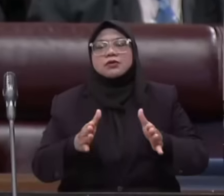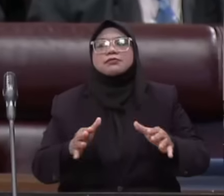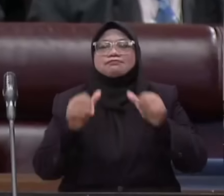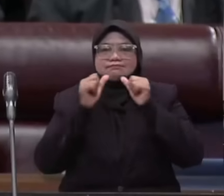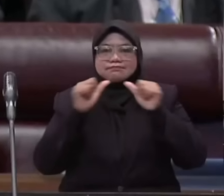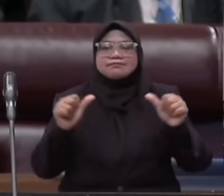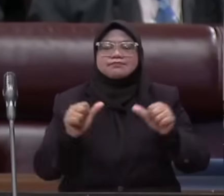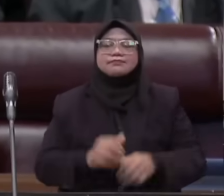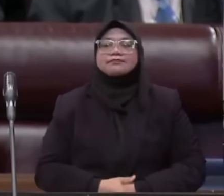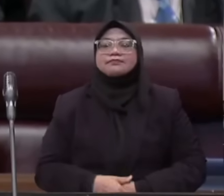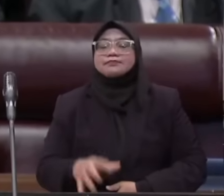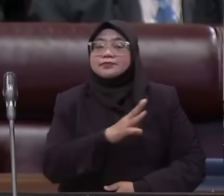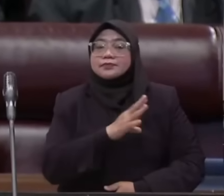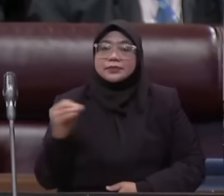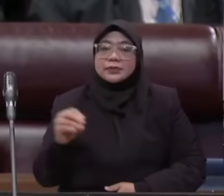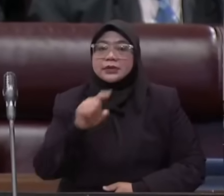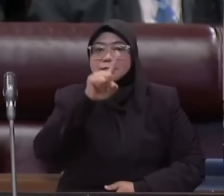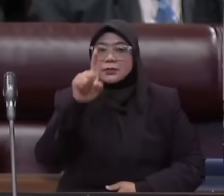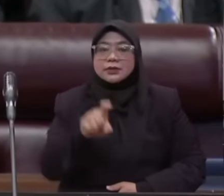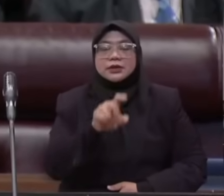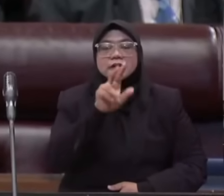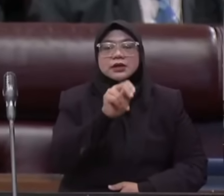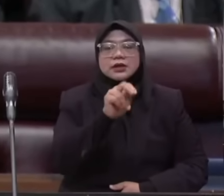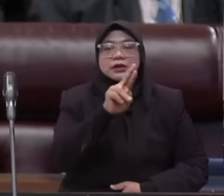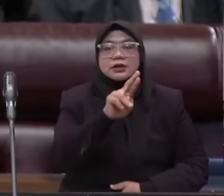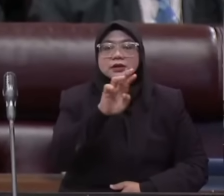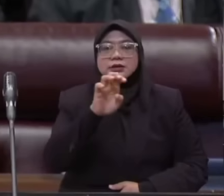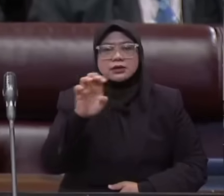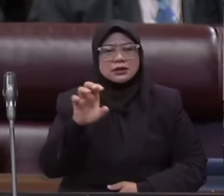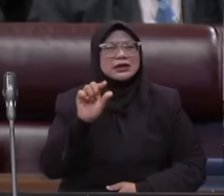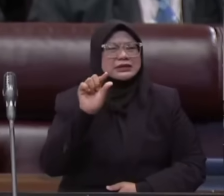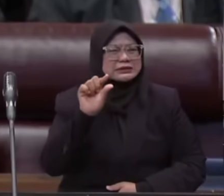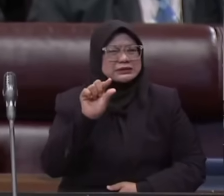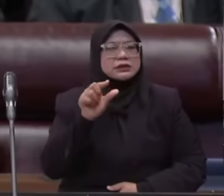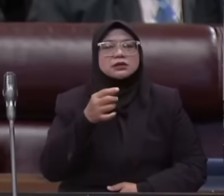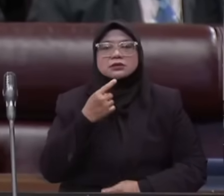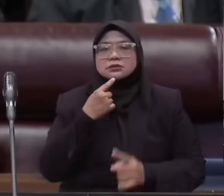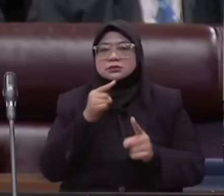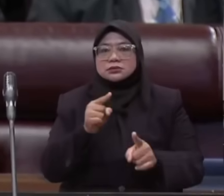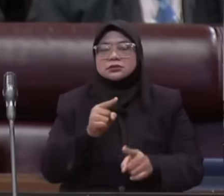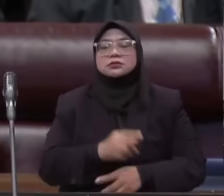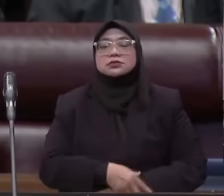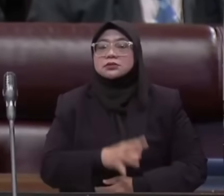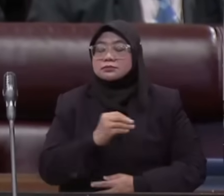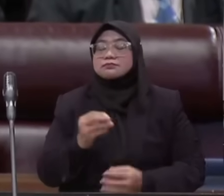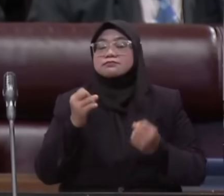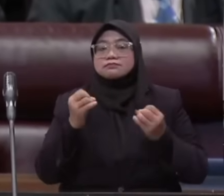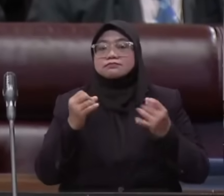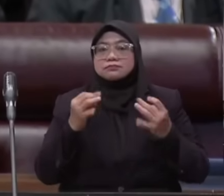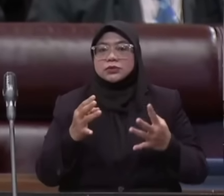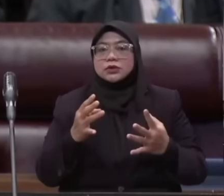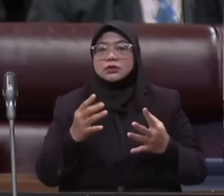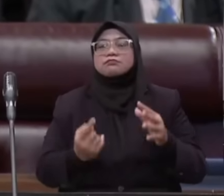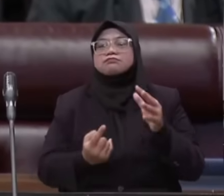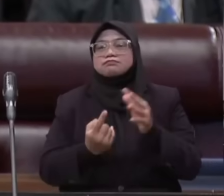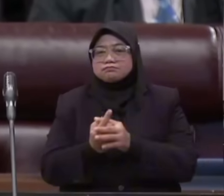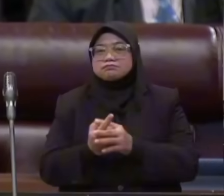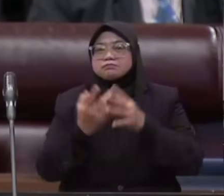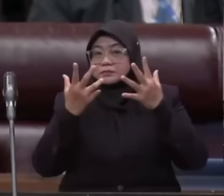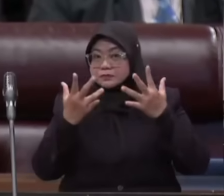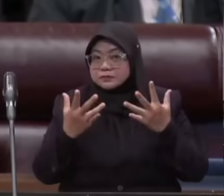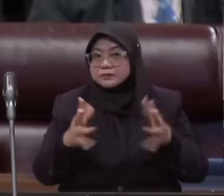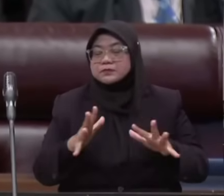Oke seterusnya tentang soal narii jika izin sekejap saja untuk saya jawab banyak telah dibangkitkan